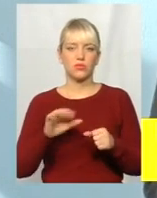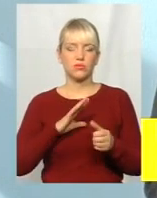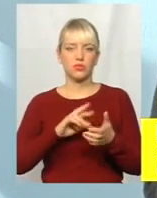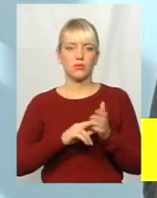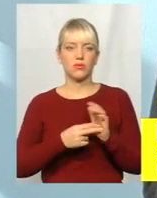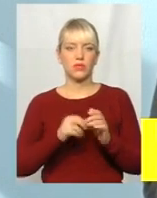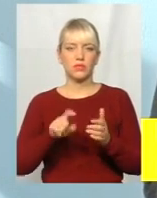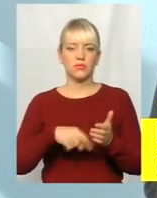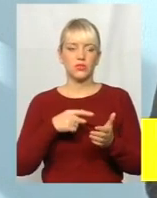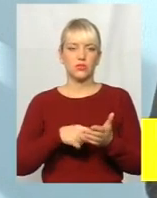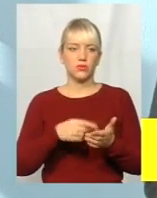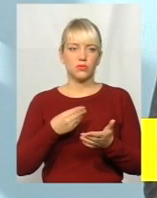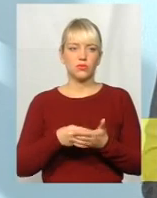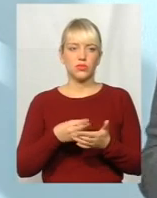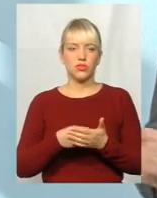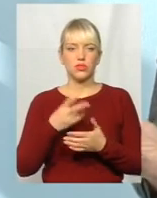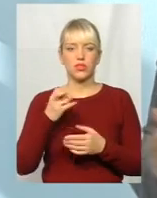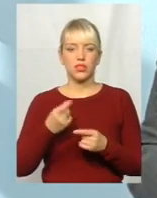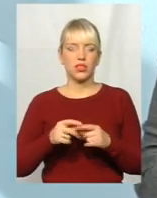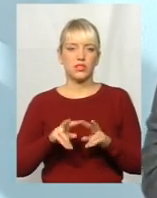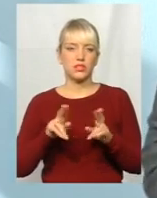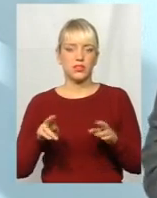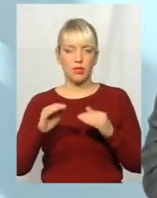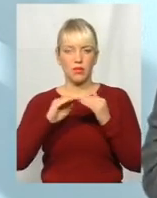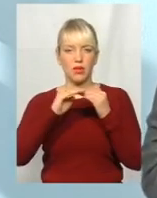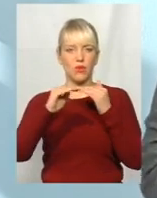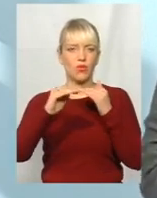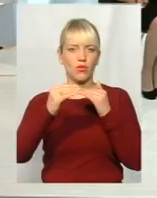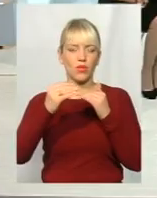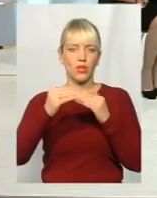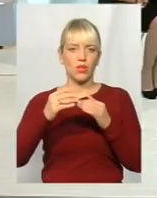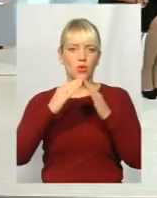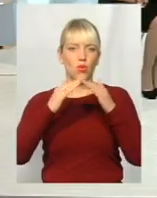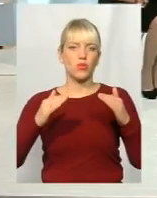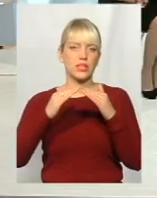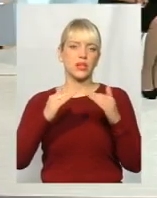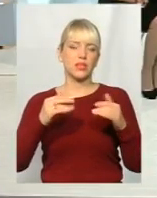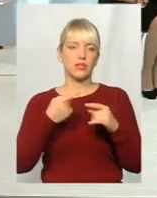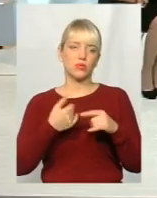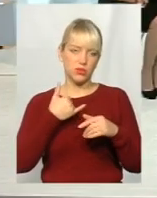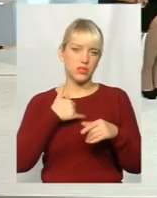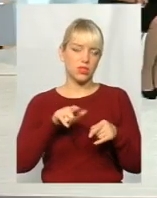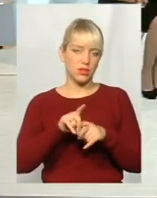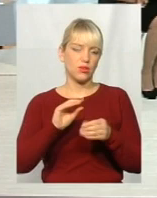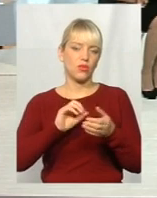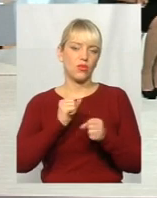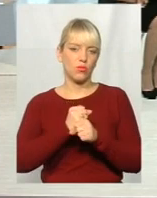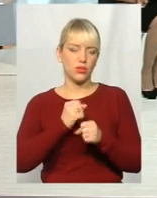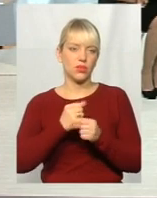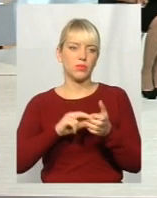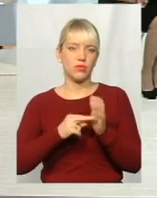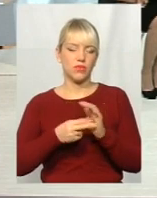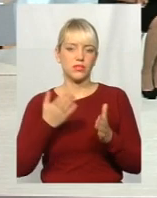із міського бюджету на ті самі козирки, як ви говорите. У нас такі роботи планувалися. Якщо ми йдемо